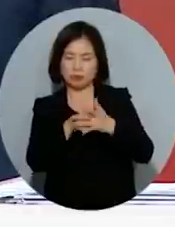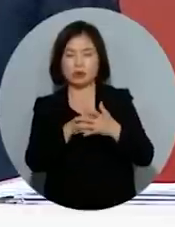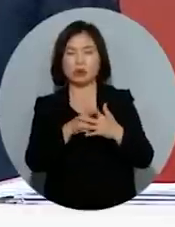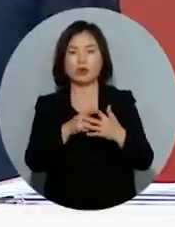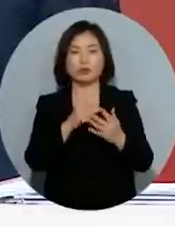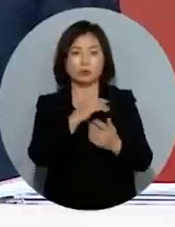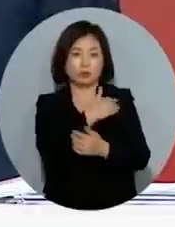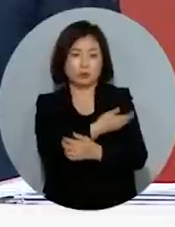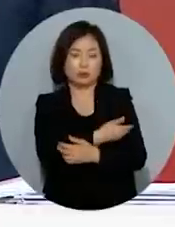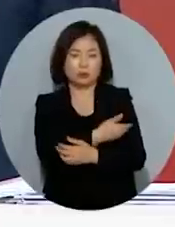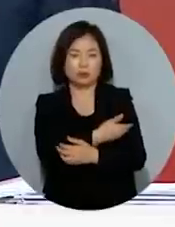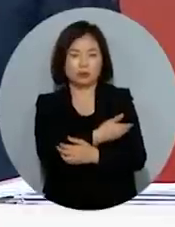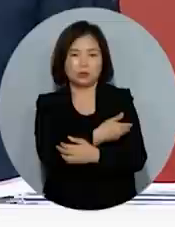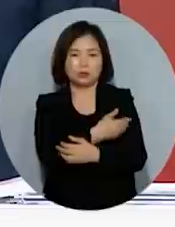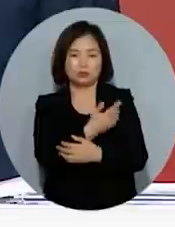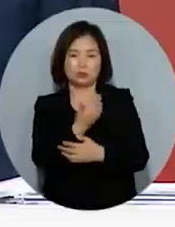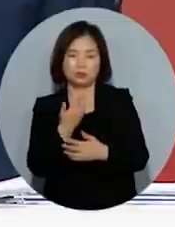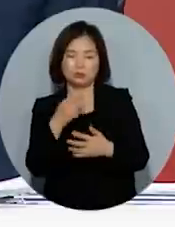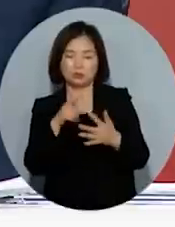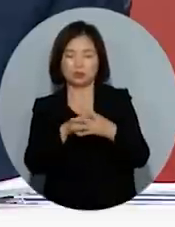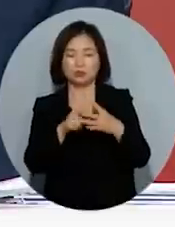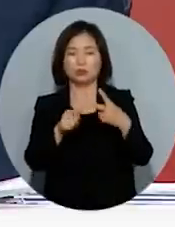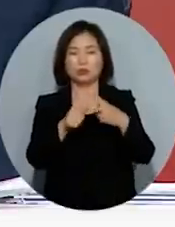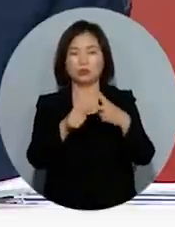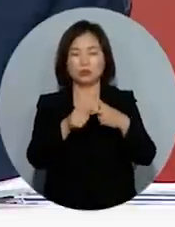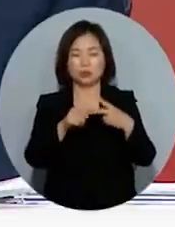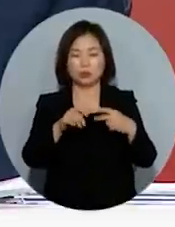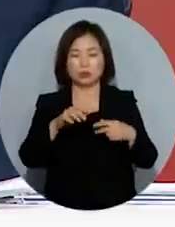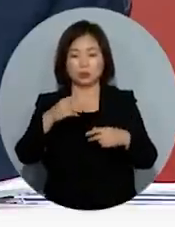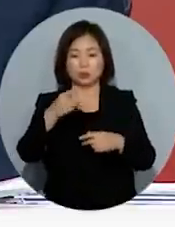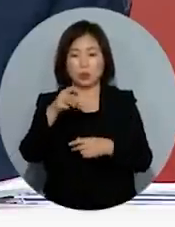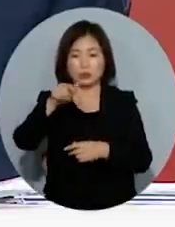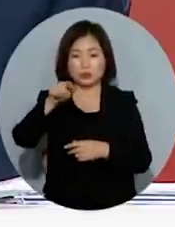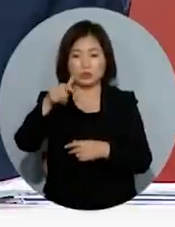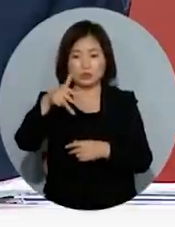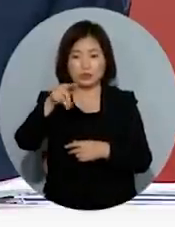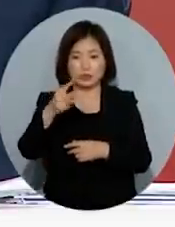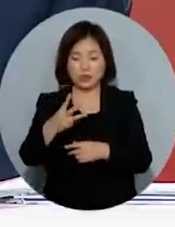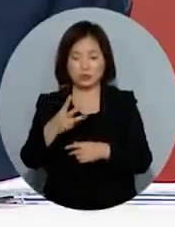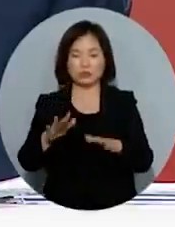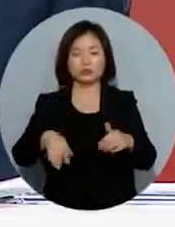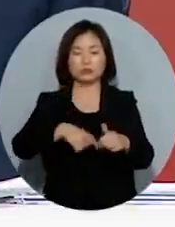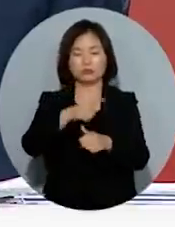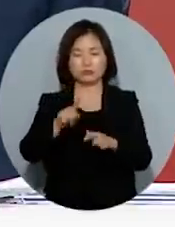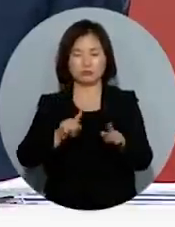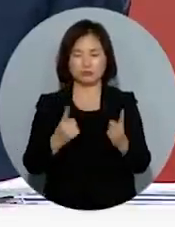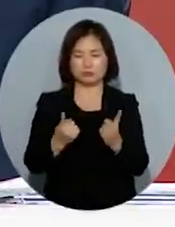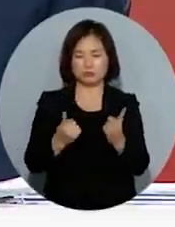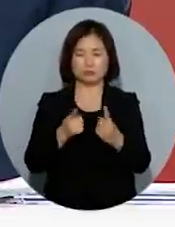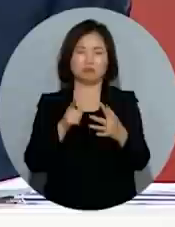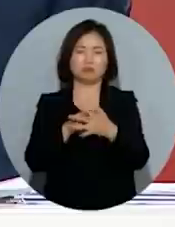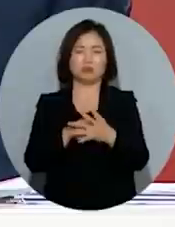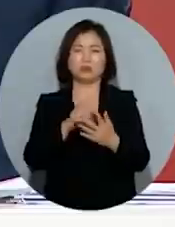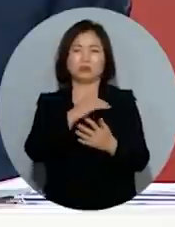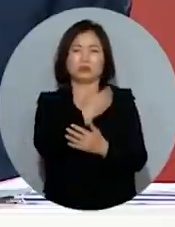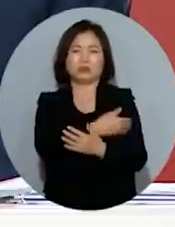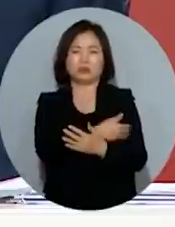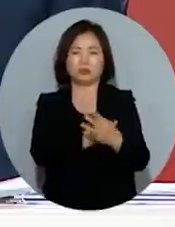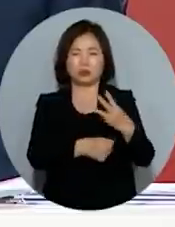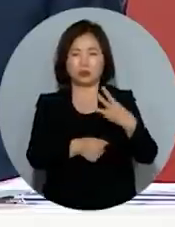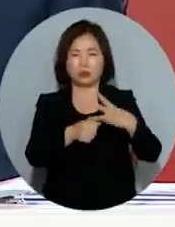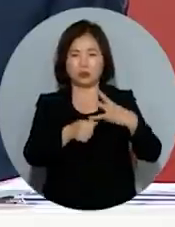거고 예측을 하는 거고 두 번째 통찰력은 현실에 대한 인식입니다. 정확한. 그리고 세